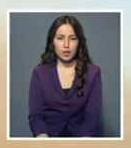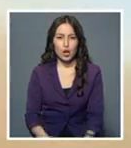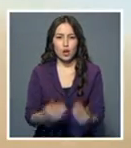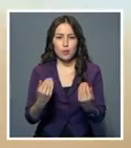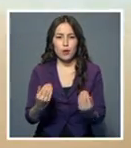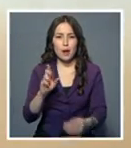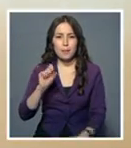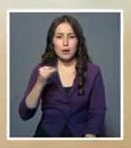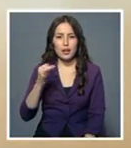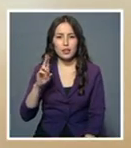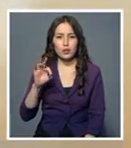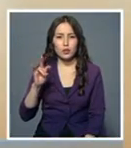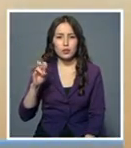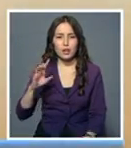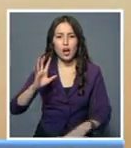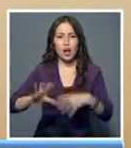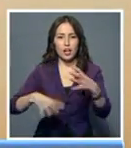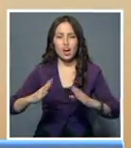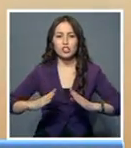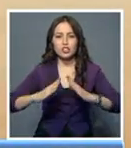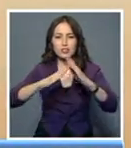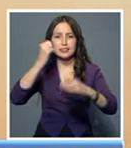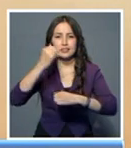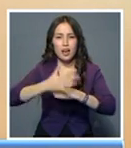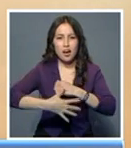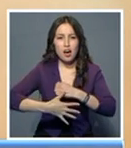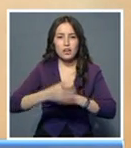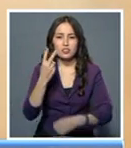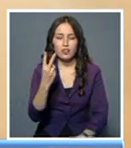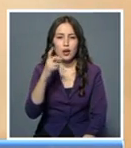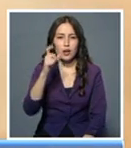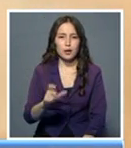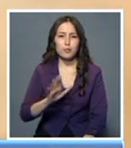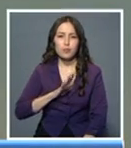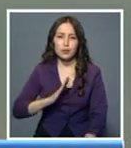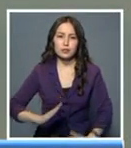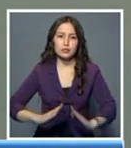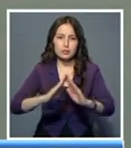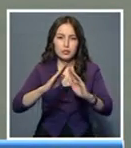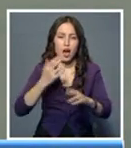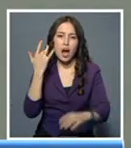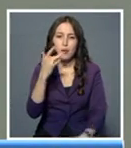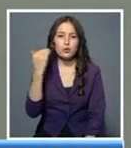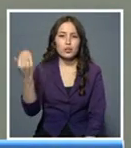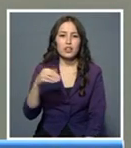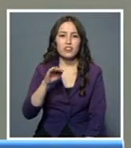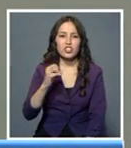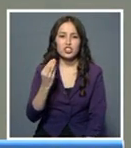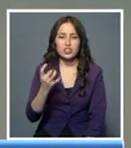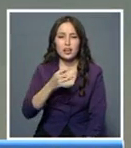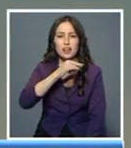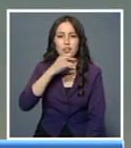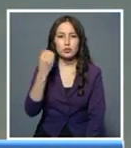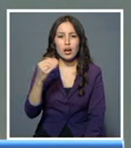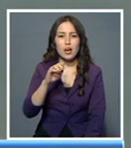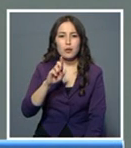Бүгін Байқоңырдан халықаралық ғарыш станциясына әдеттегідей үш ай емес, 2 адам ұшты. Олар америкалық астронавт Джек Фишер мен ресейлік космонавт